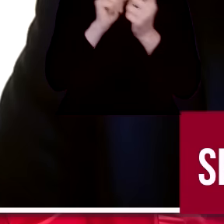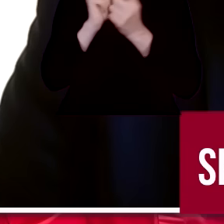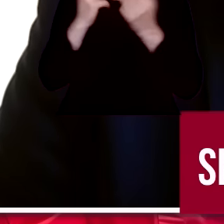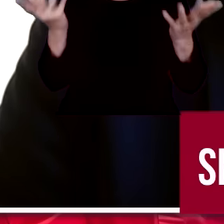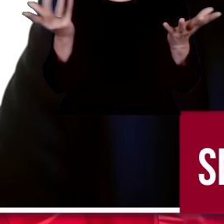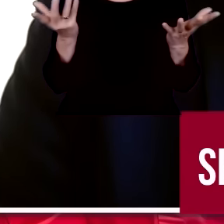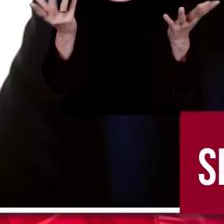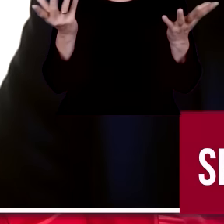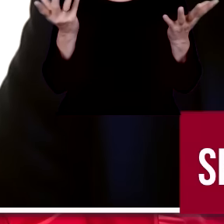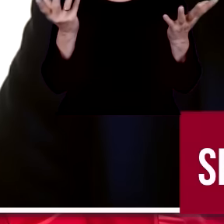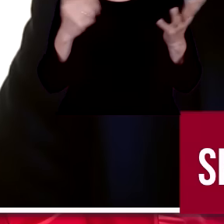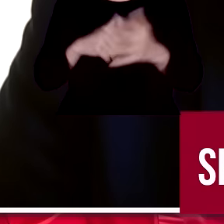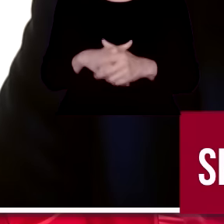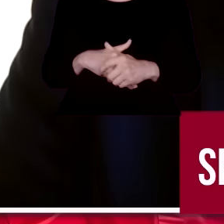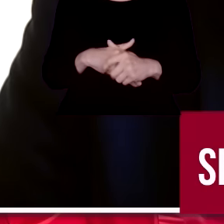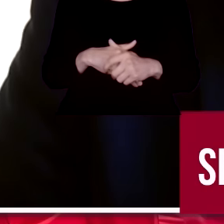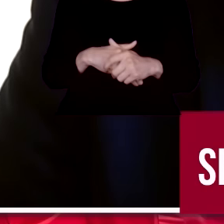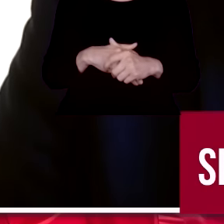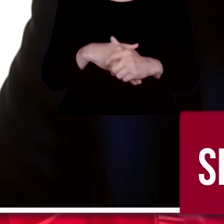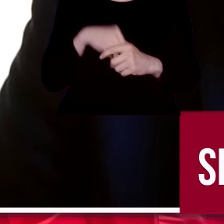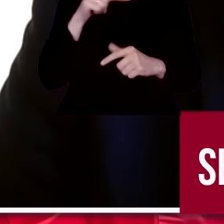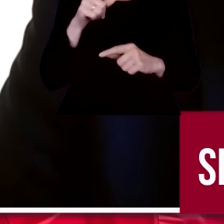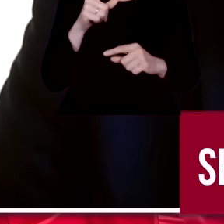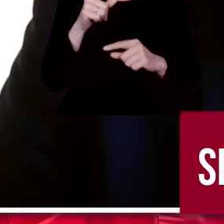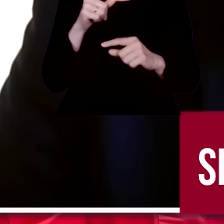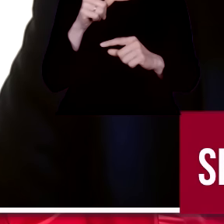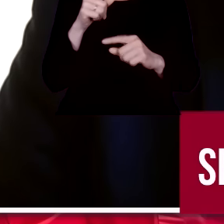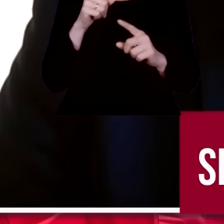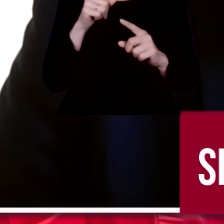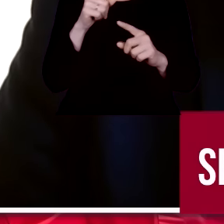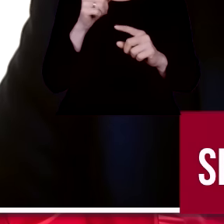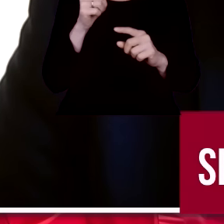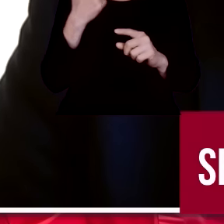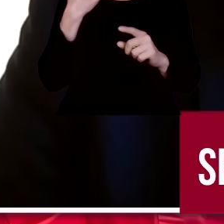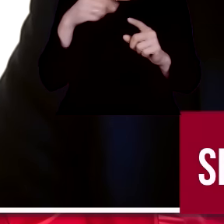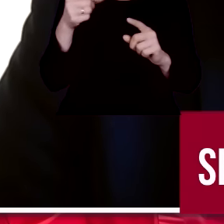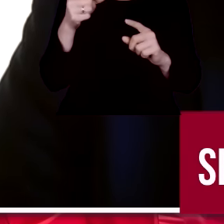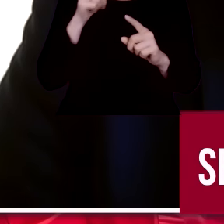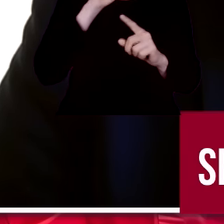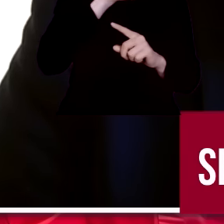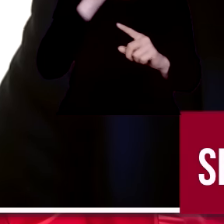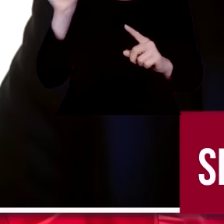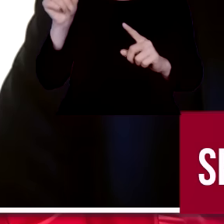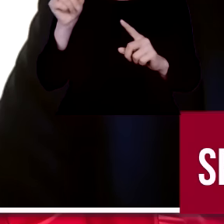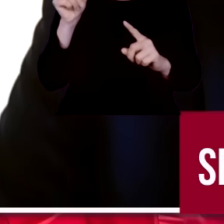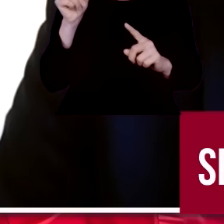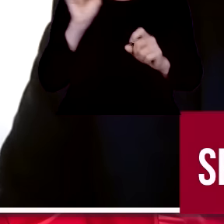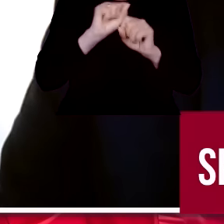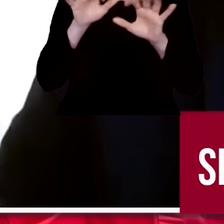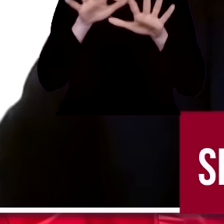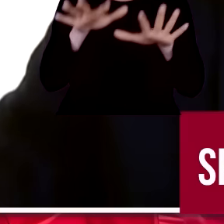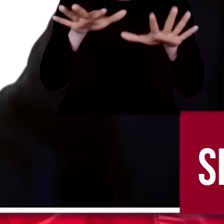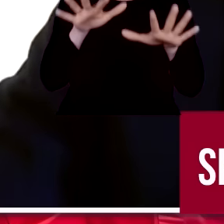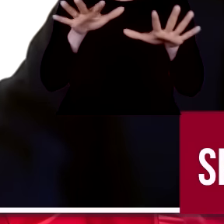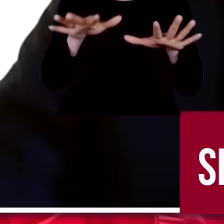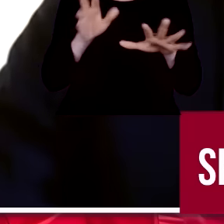się Bardziej prawdopodobny ale ale tych tropów osób zainteresowanych takim pożarem Jestem gotów sobie wyobrazić jest jest bardzo dużo także